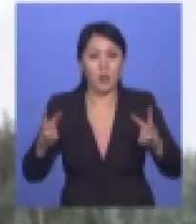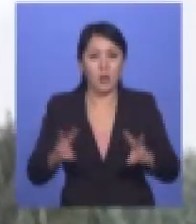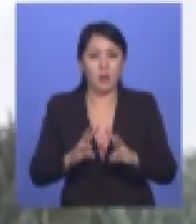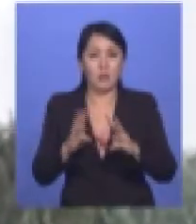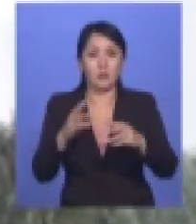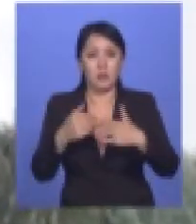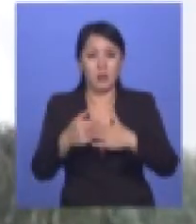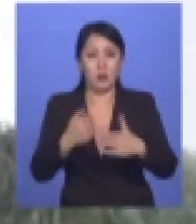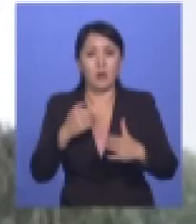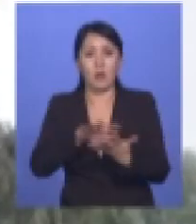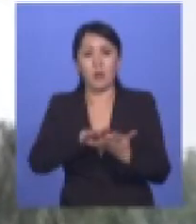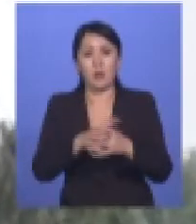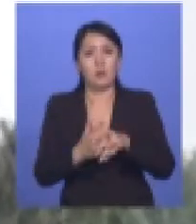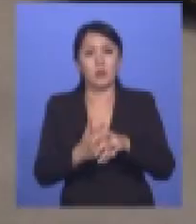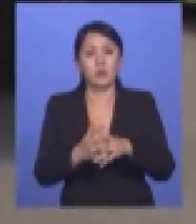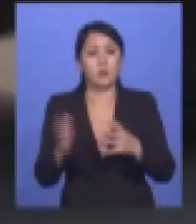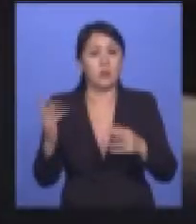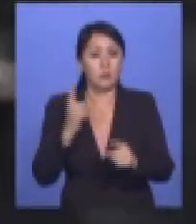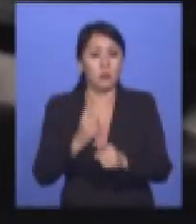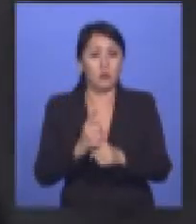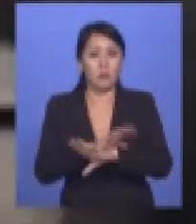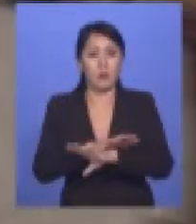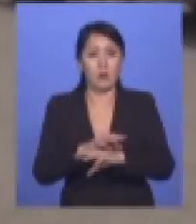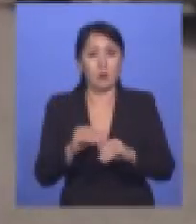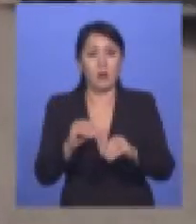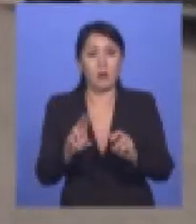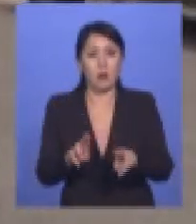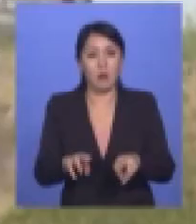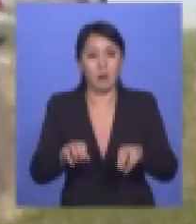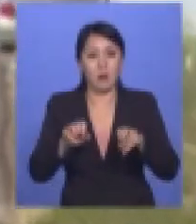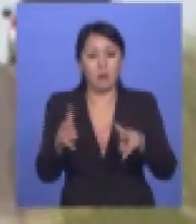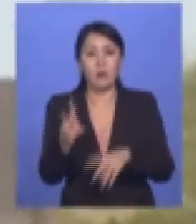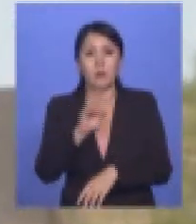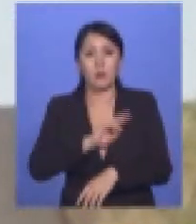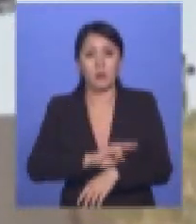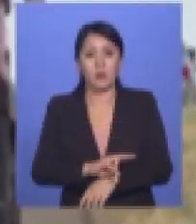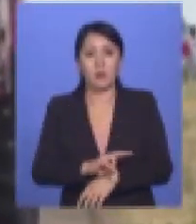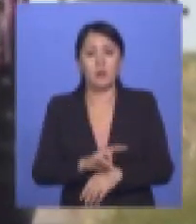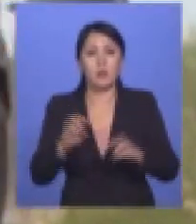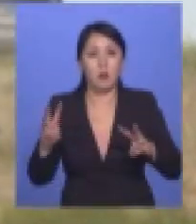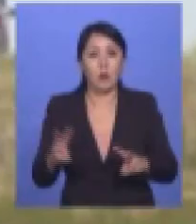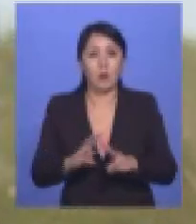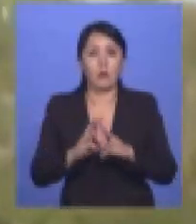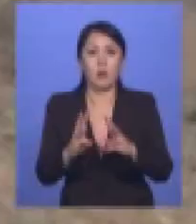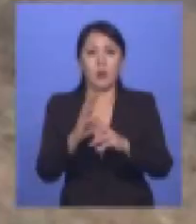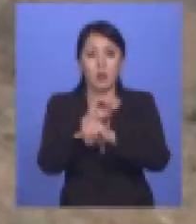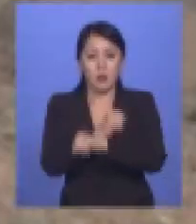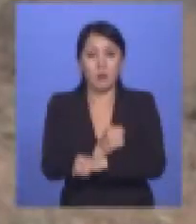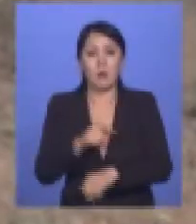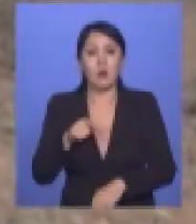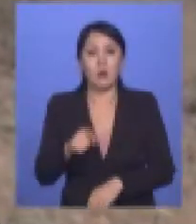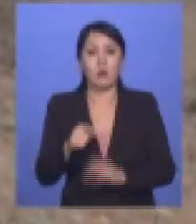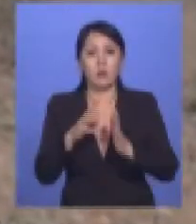ошағына жақын орналасқан ауылдарға қызыл жалын жетпеу үшін мамандар барлық күшті жұмылдырып жатыр. Тілсіз жауды тоқтатуға